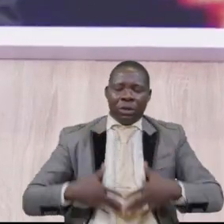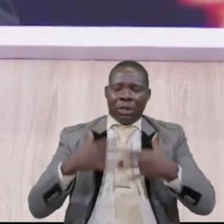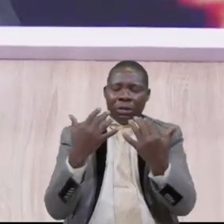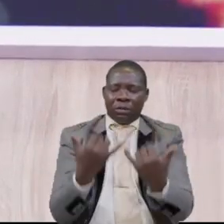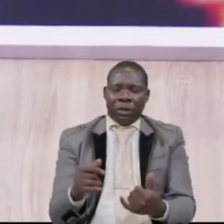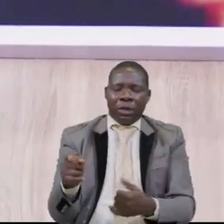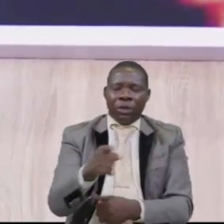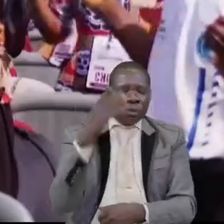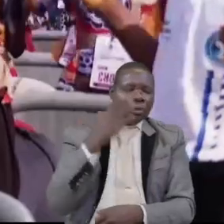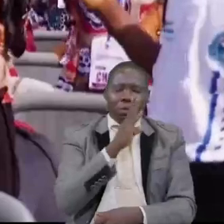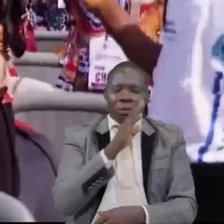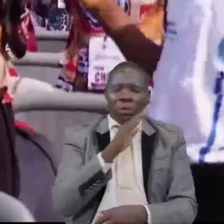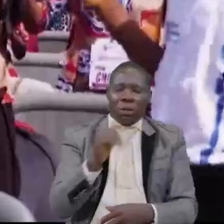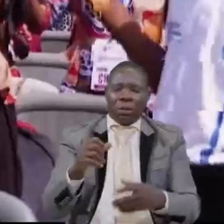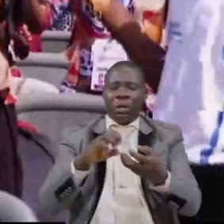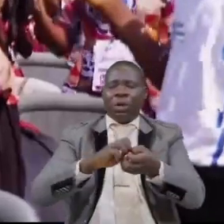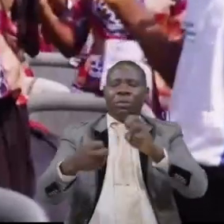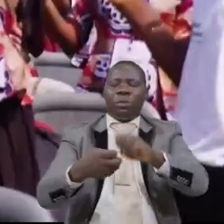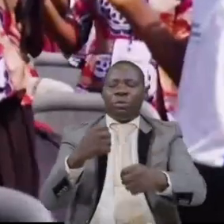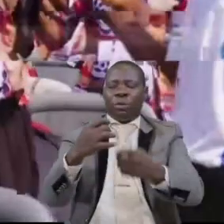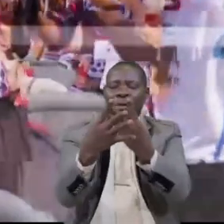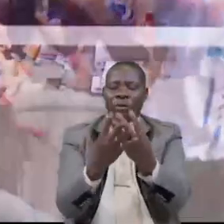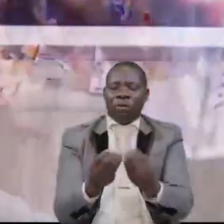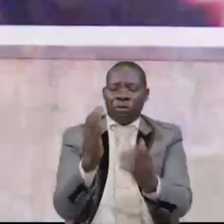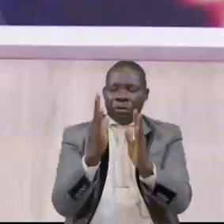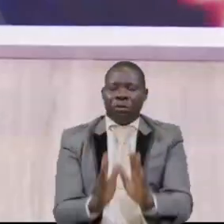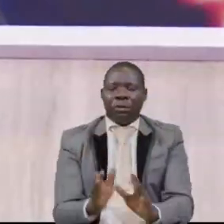vous serez une solution pour les problèmes.